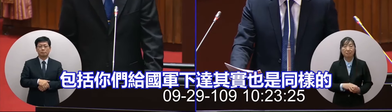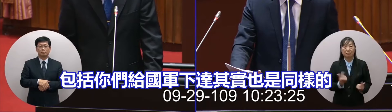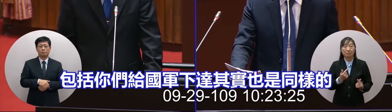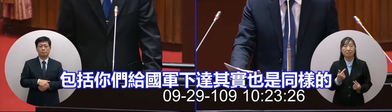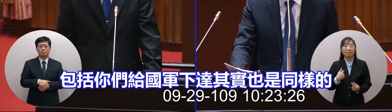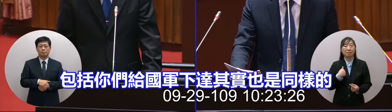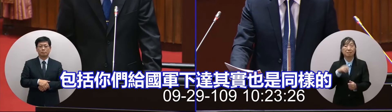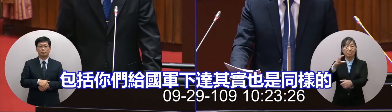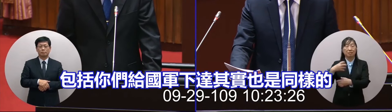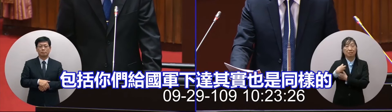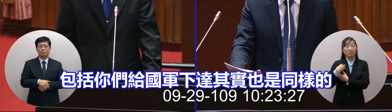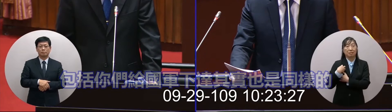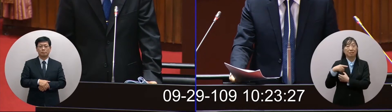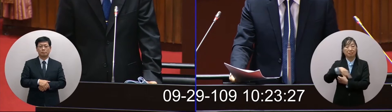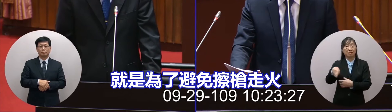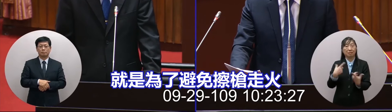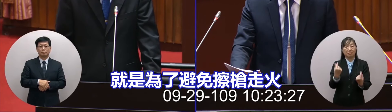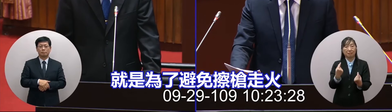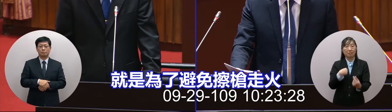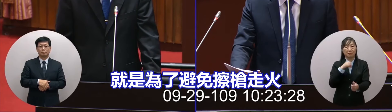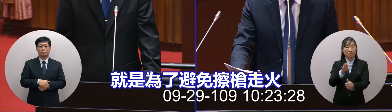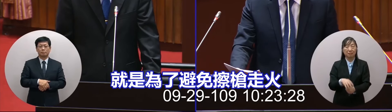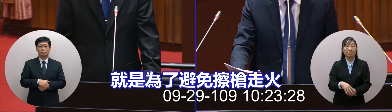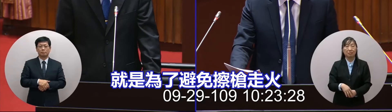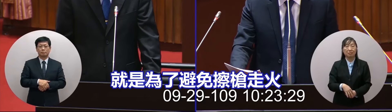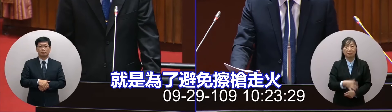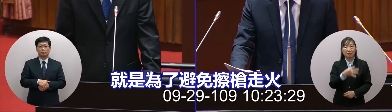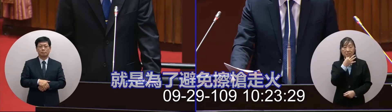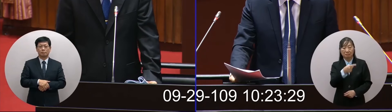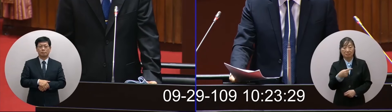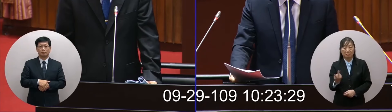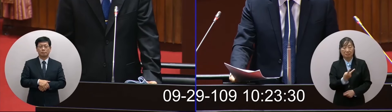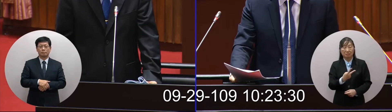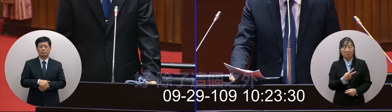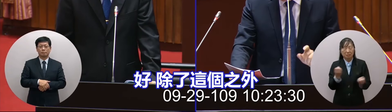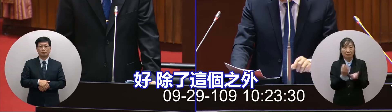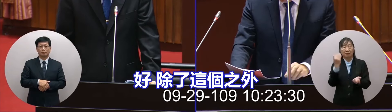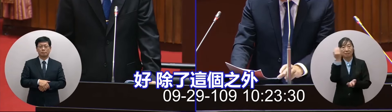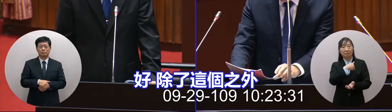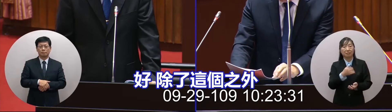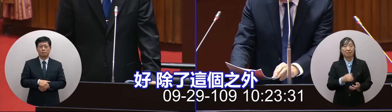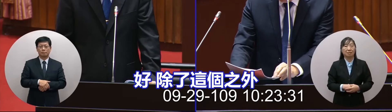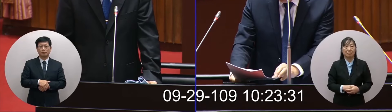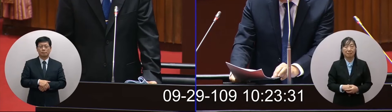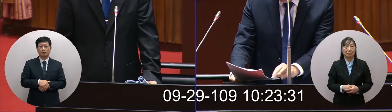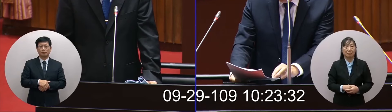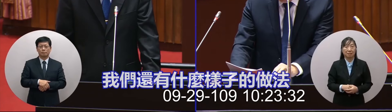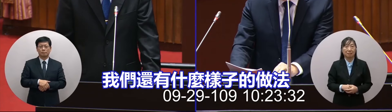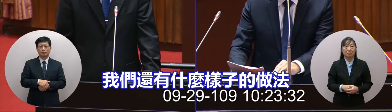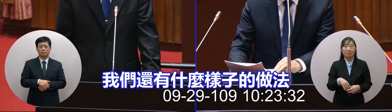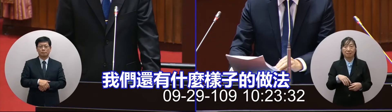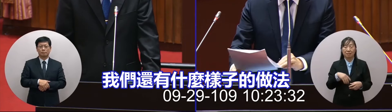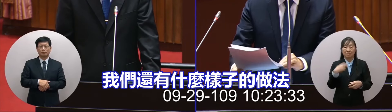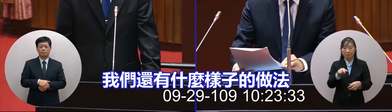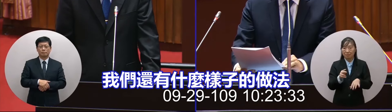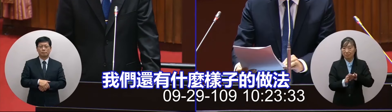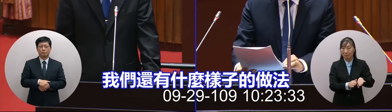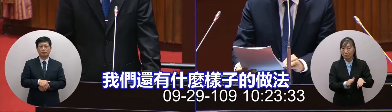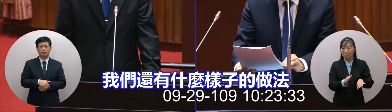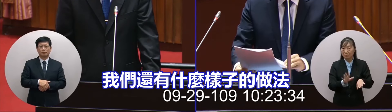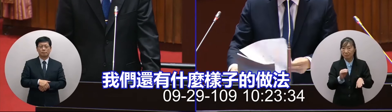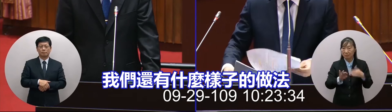们给国军下达，其实也是同样的，就是为了避免擦枪走火。好，除了这个之外。我们还